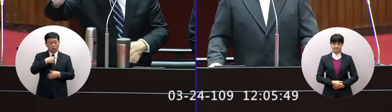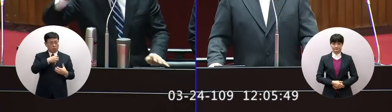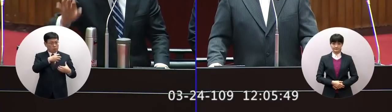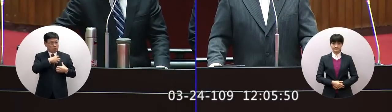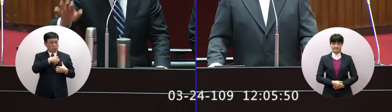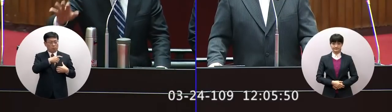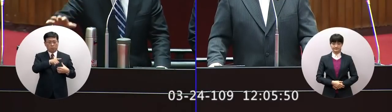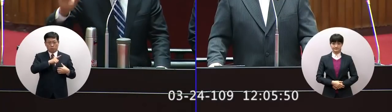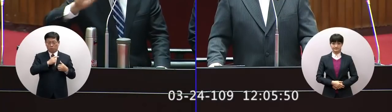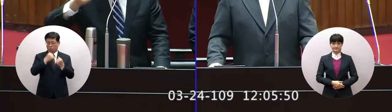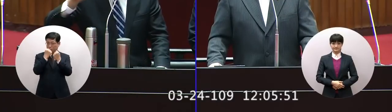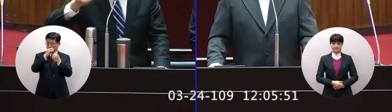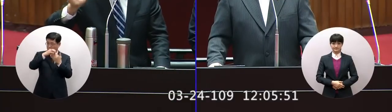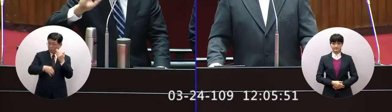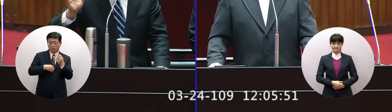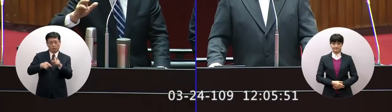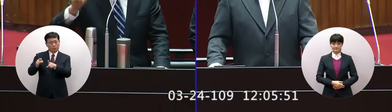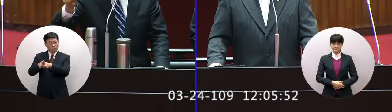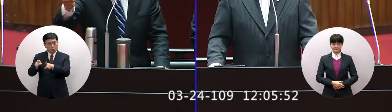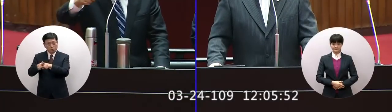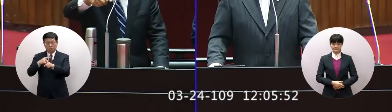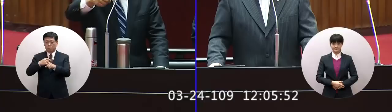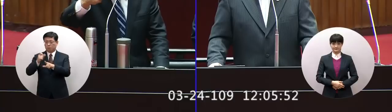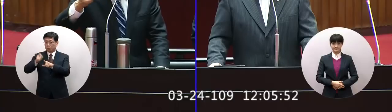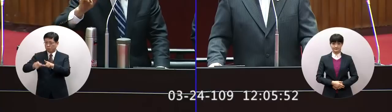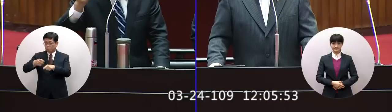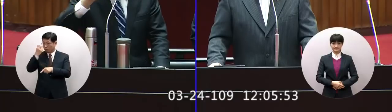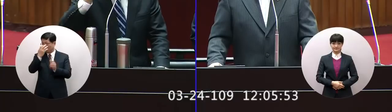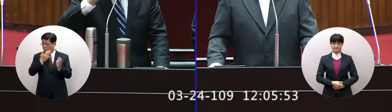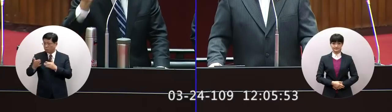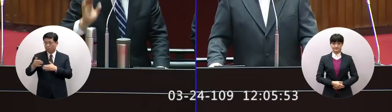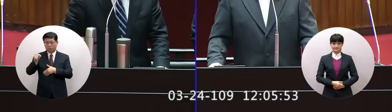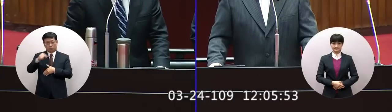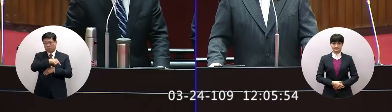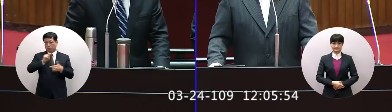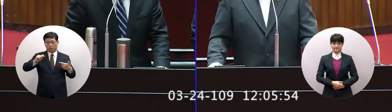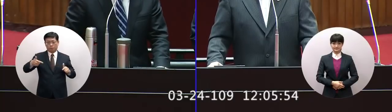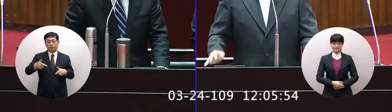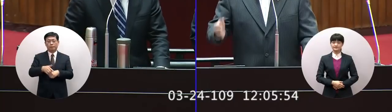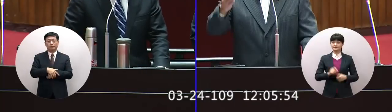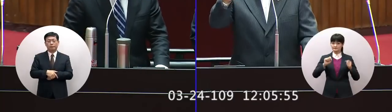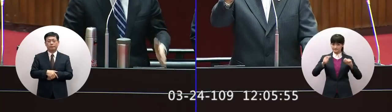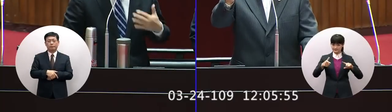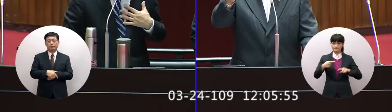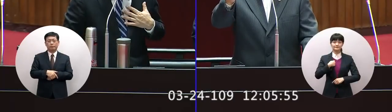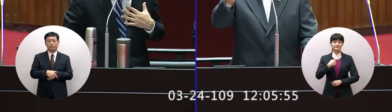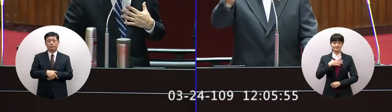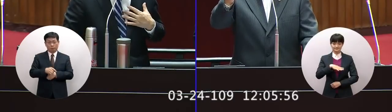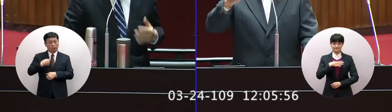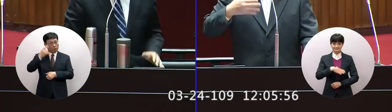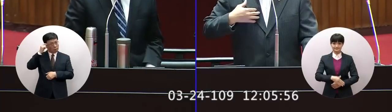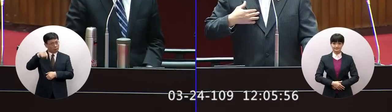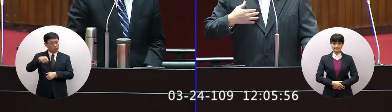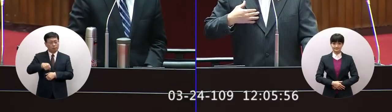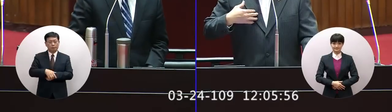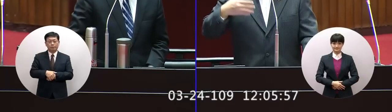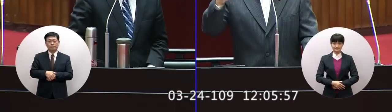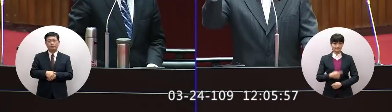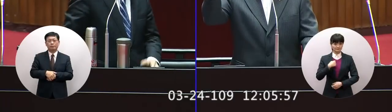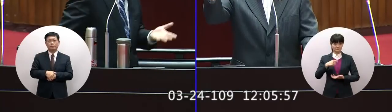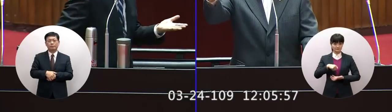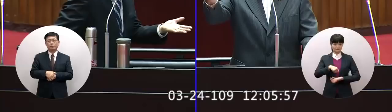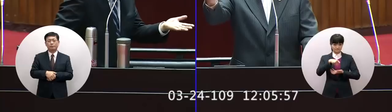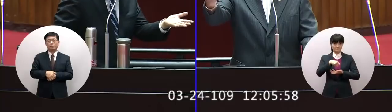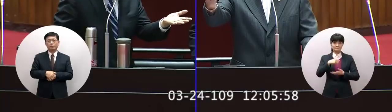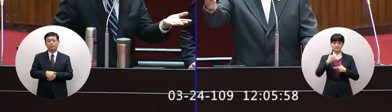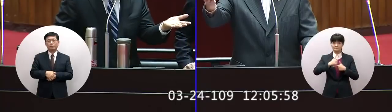军队军纪跟一般民间公司管理员工不太一样。 一样的，对，我了解 院长的意思。 我所提出